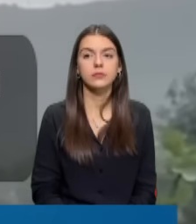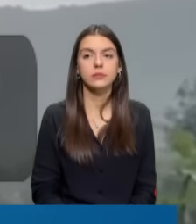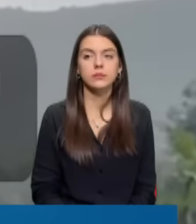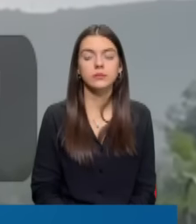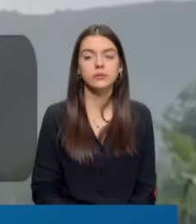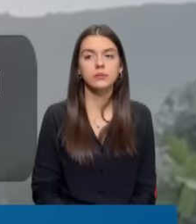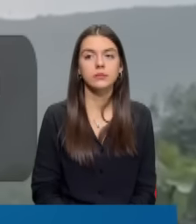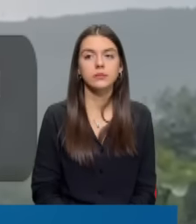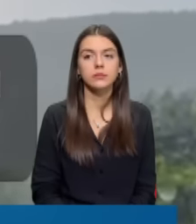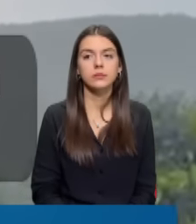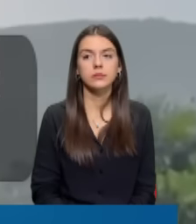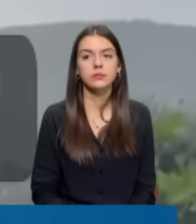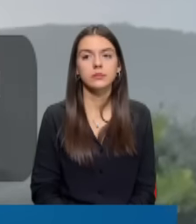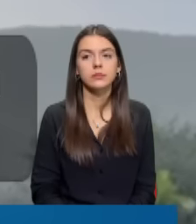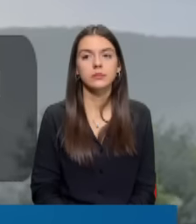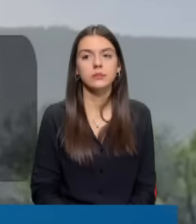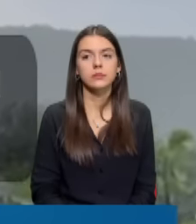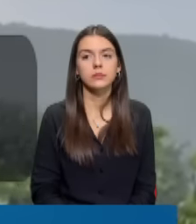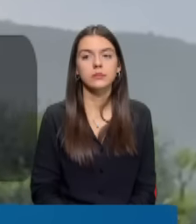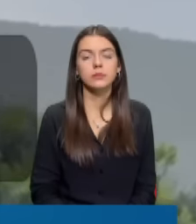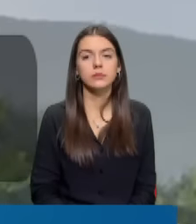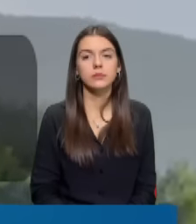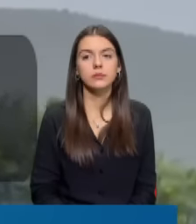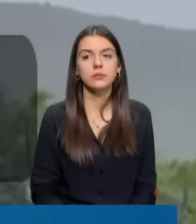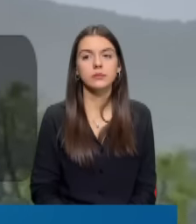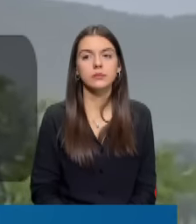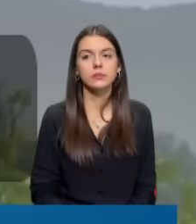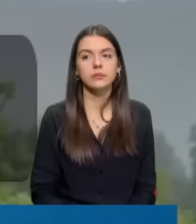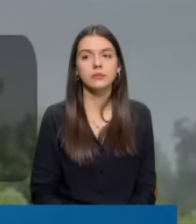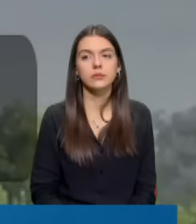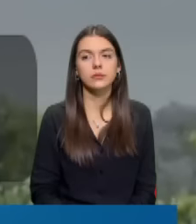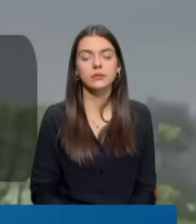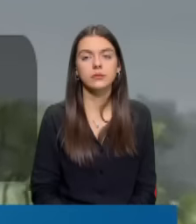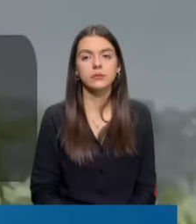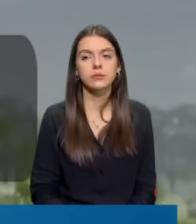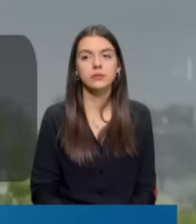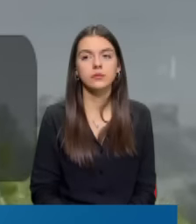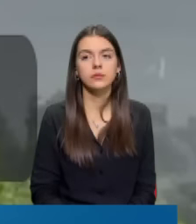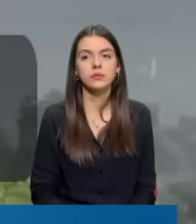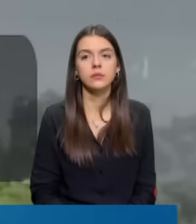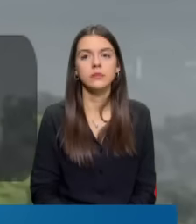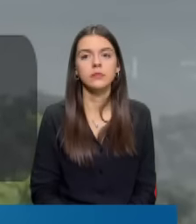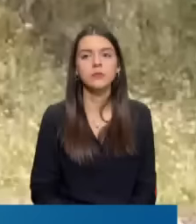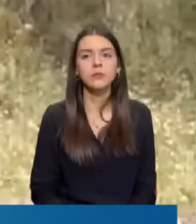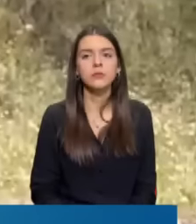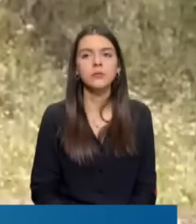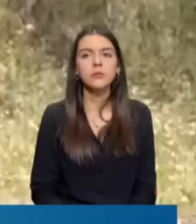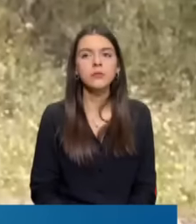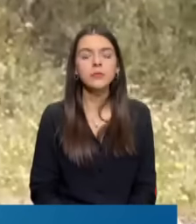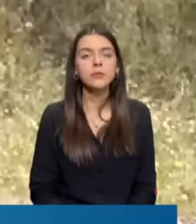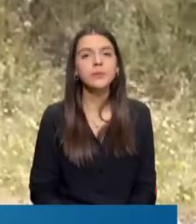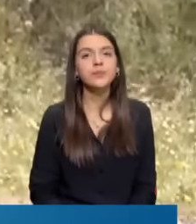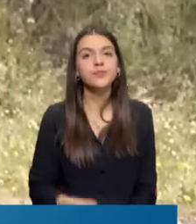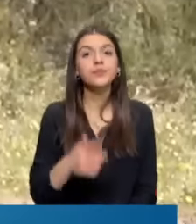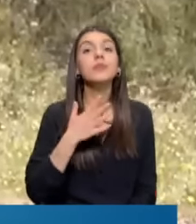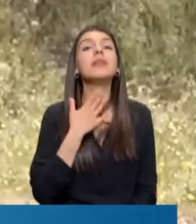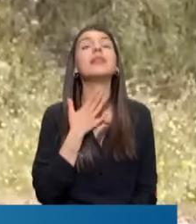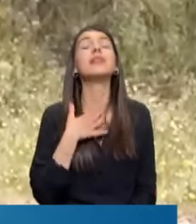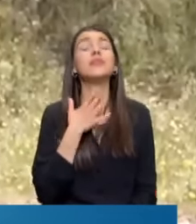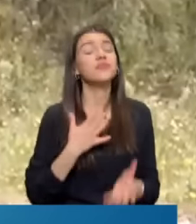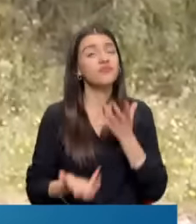Akbelen şantiyesinde çıkan toz yoğunluğu. Bunu yaratan şirket kendisi bile çalışamıyor şimdi artık. Beyinlerim yanıyor,